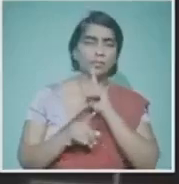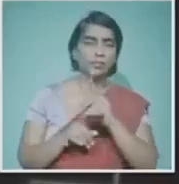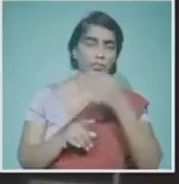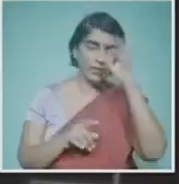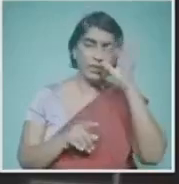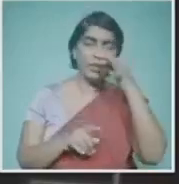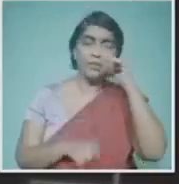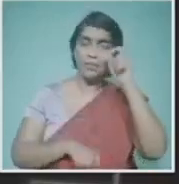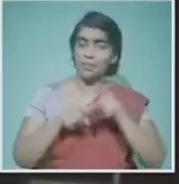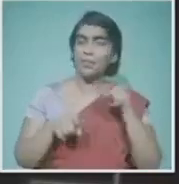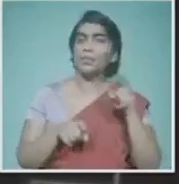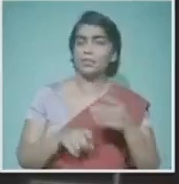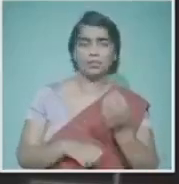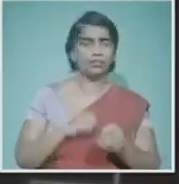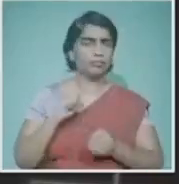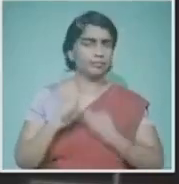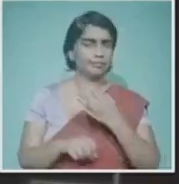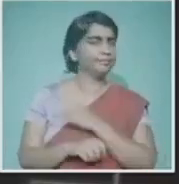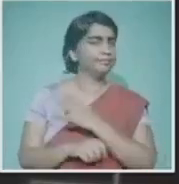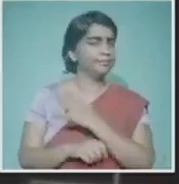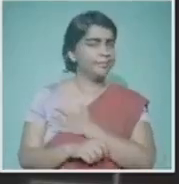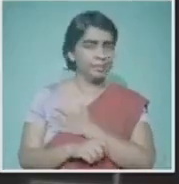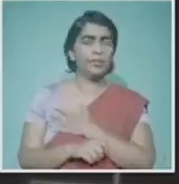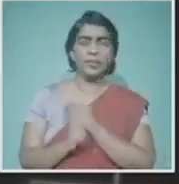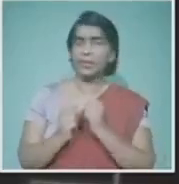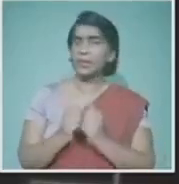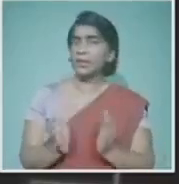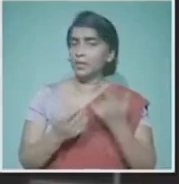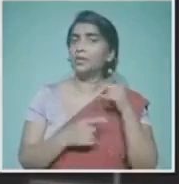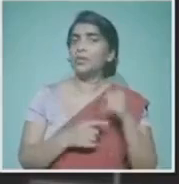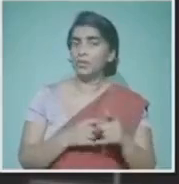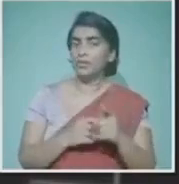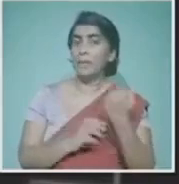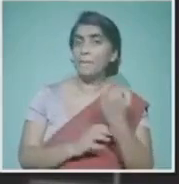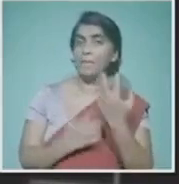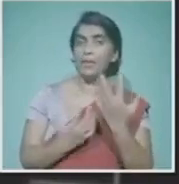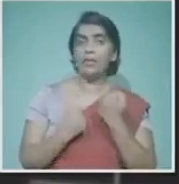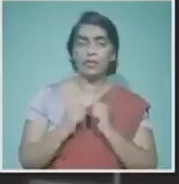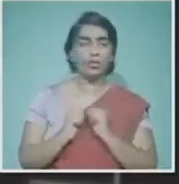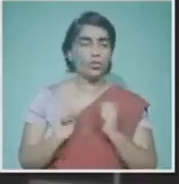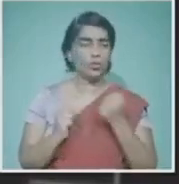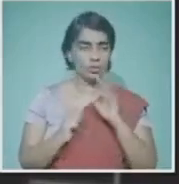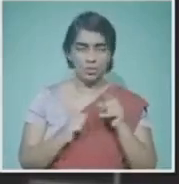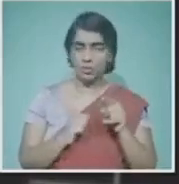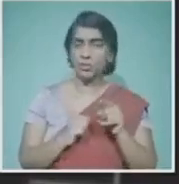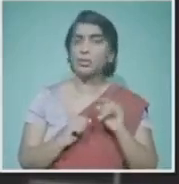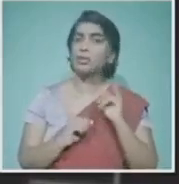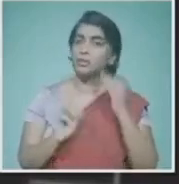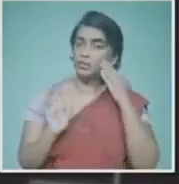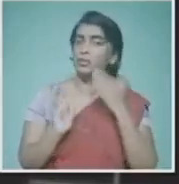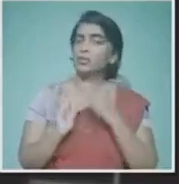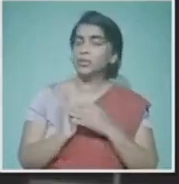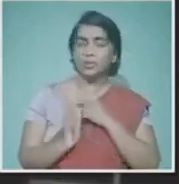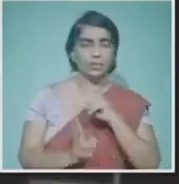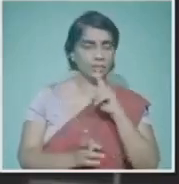பிரச்சனைகள் எளிமையொழிய அல்லது முன்னாள் தலைவர் சொன்னால் இன்னாள் தலைவர் சொன்னால் சம்பந்தனையா சொன்னார் இப்பொழுது வந்திருக்க தலைவர்